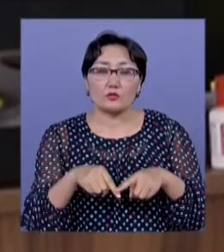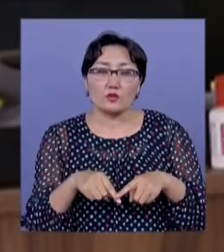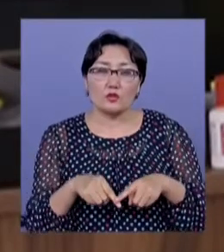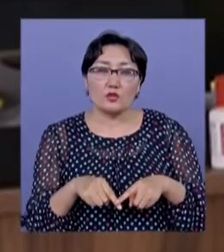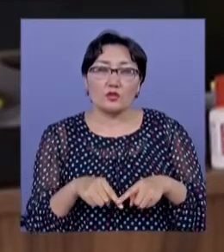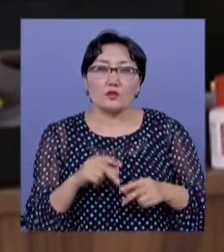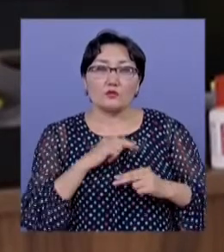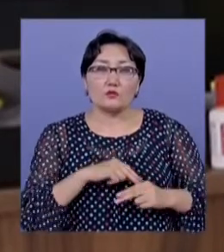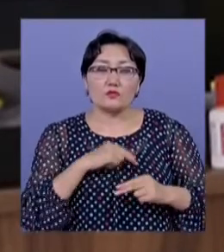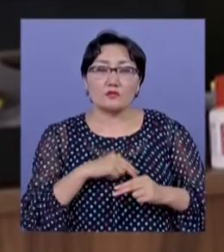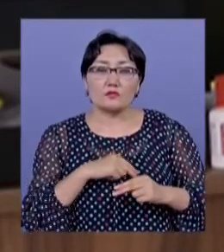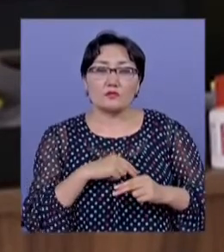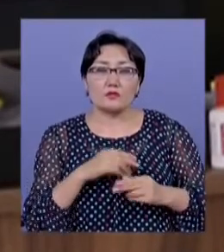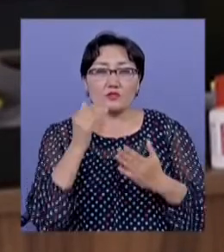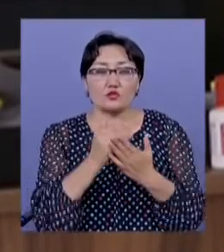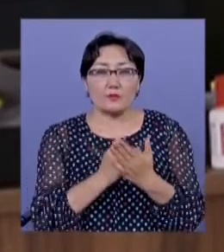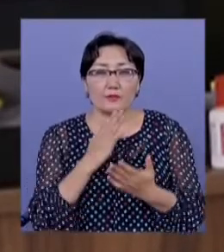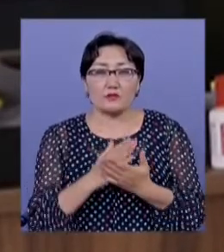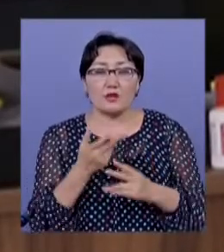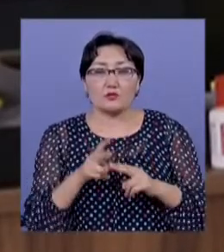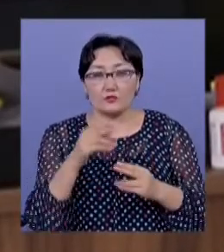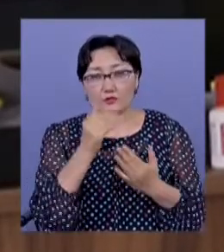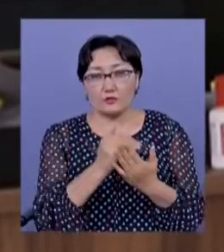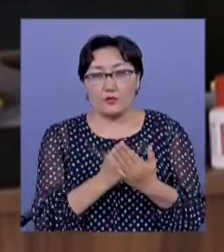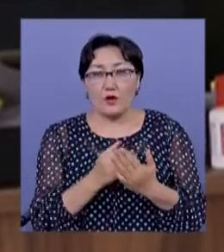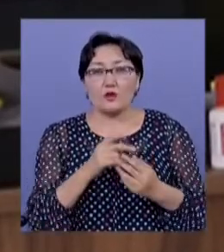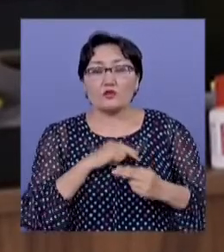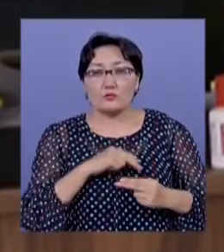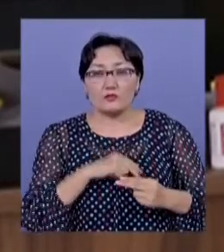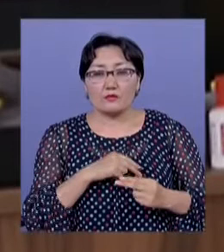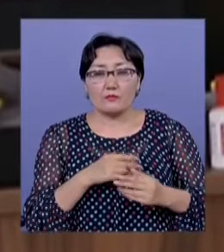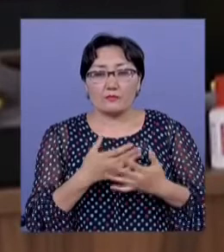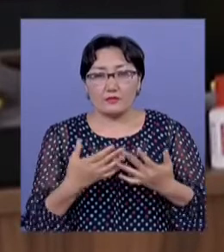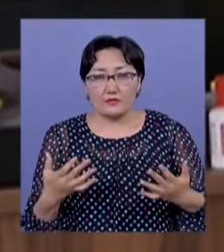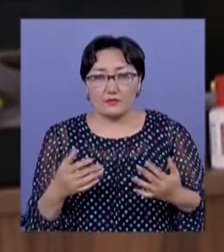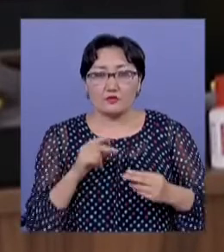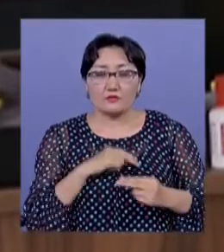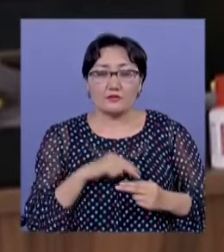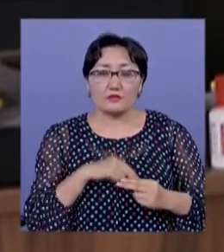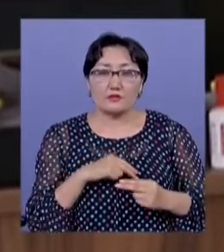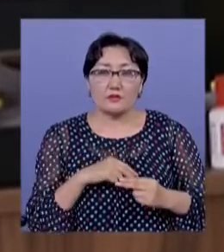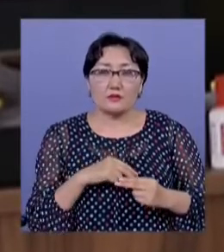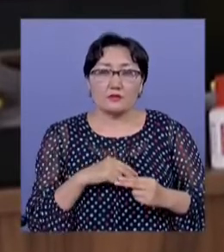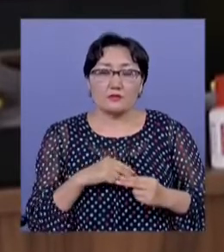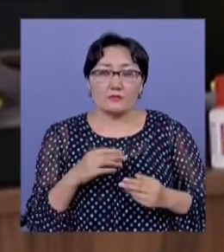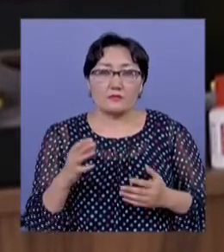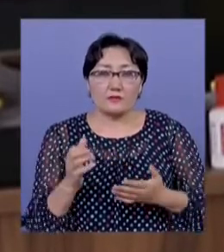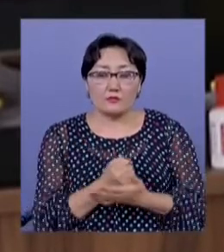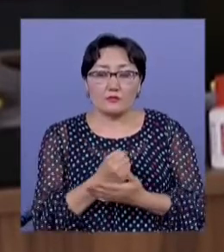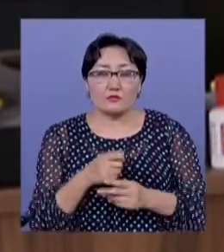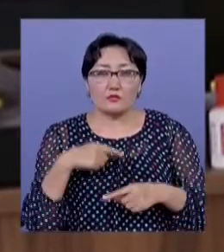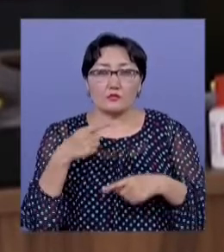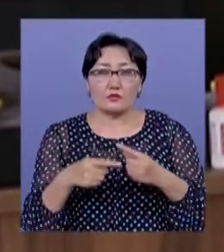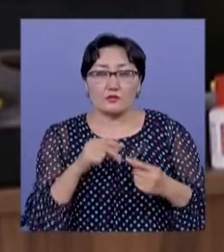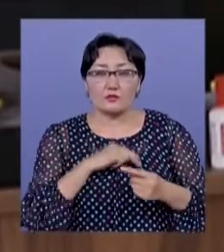өзінің жұмыстар тізімі бар. Сол тізім бойынша бір жұмыстардың біз бірнеше жұмыс түрлерін табыстаймыз. Солар бойынша